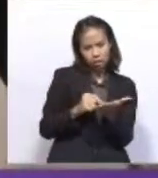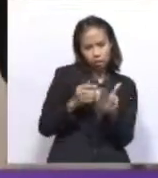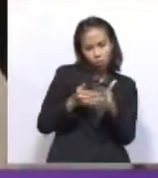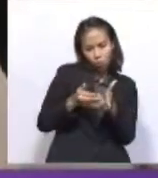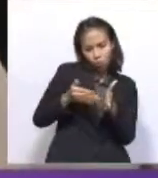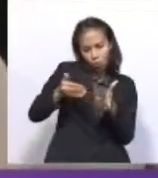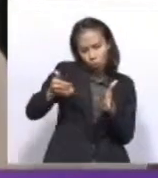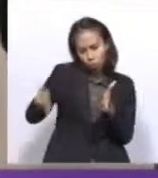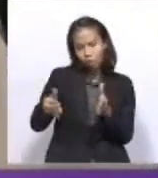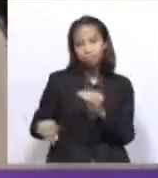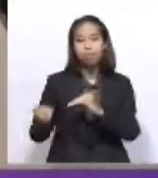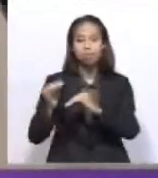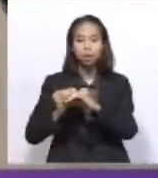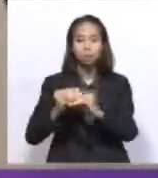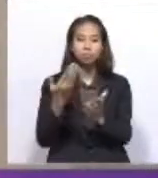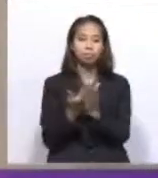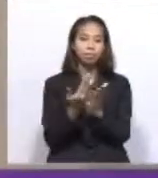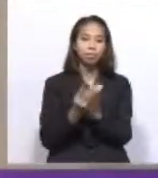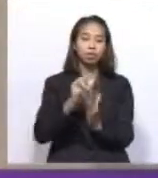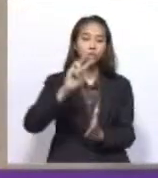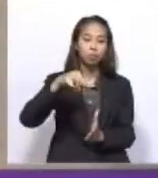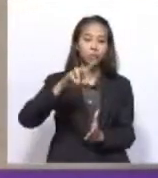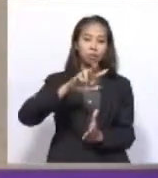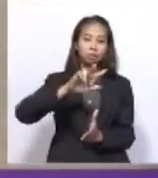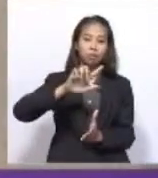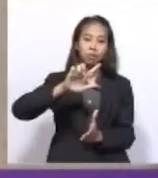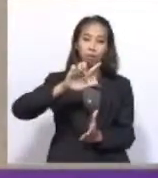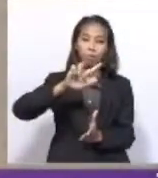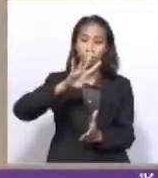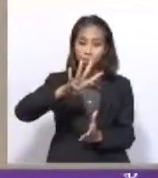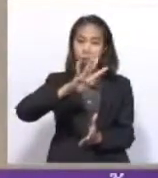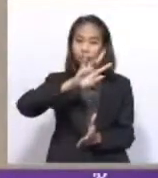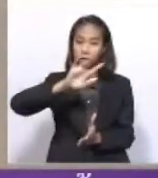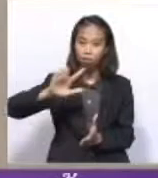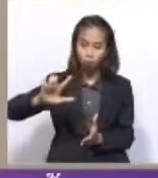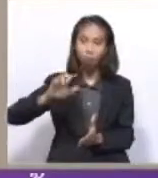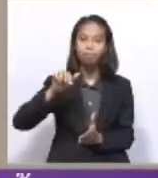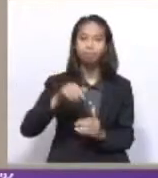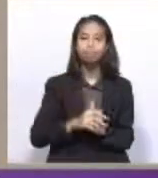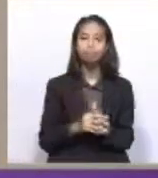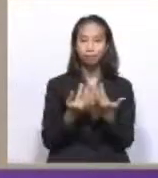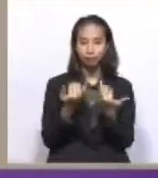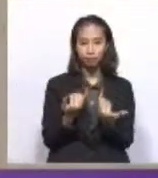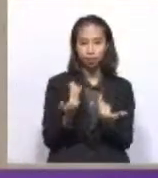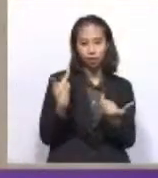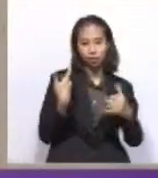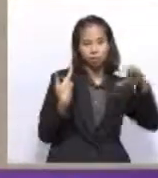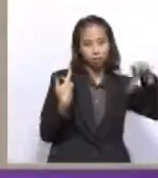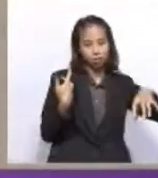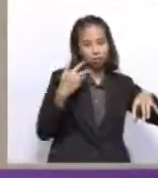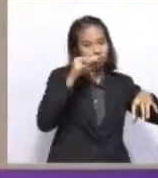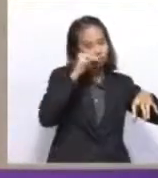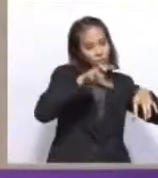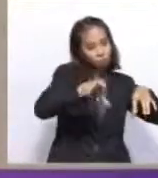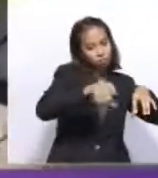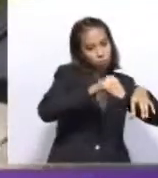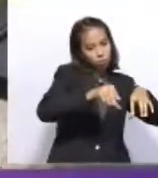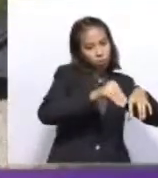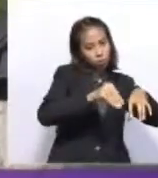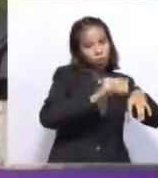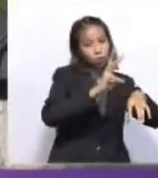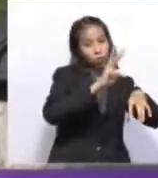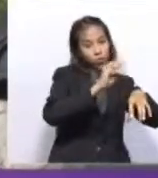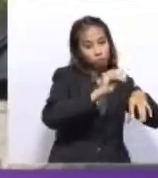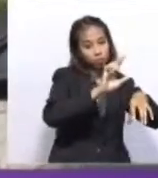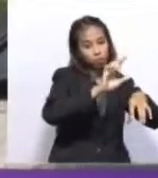วงเงินก่อสร้างกว่า 2,442 ล้านบาทการก่อสร้างประกอบด้วยสถานีสูบน้ำขนาด60ลูกบาศก์เมตรต่อวินา